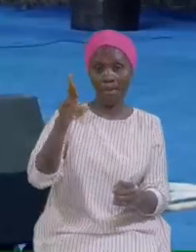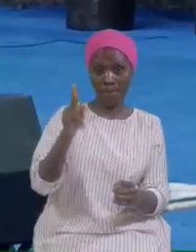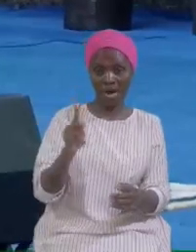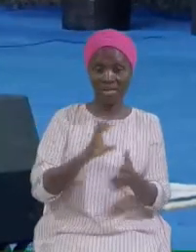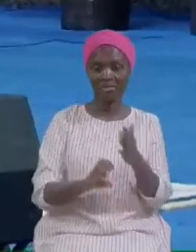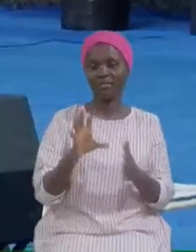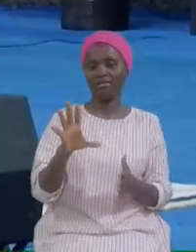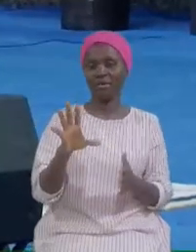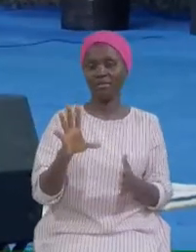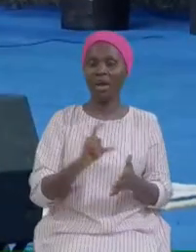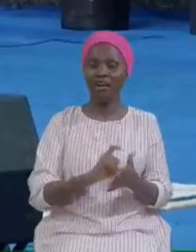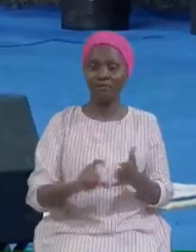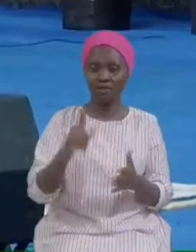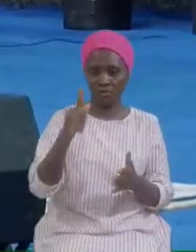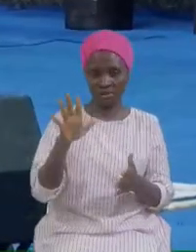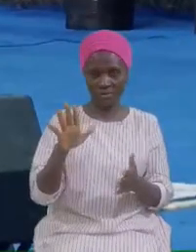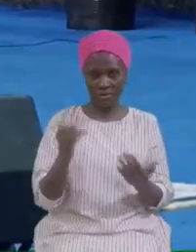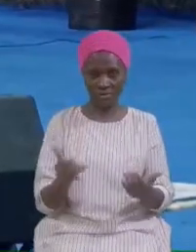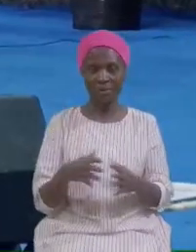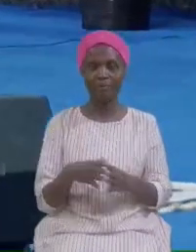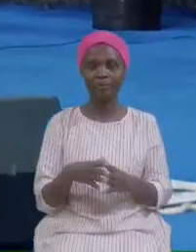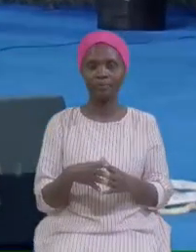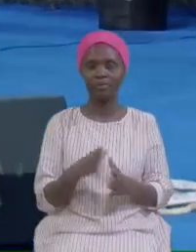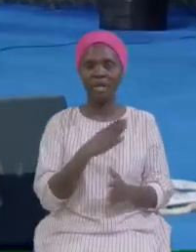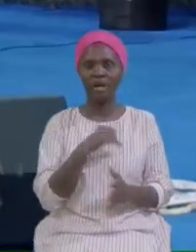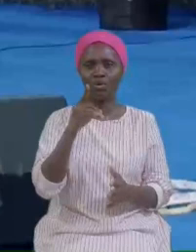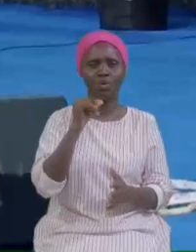5, verset 25.